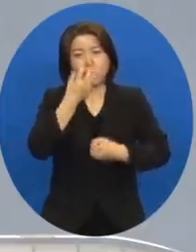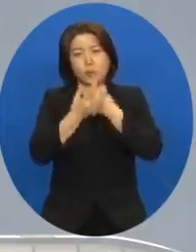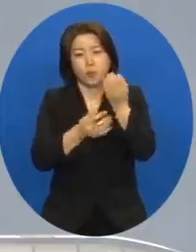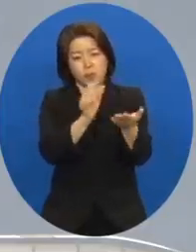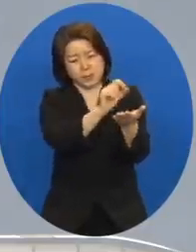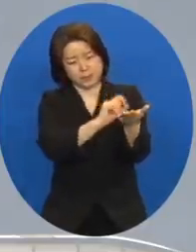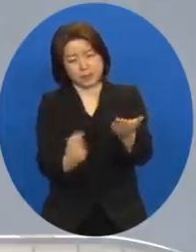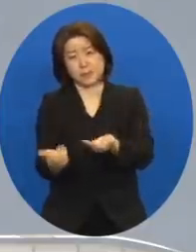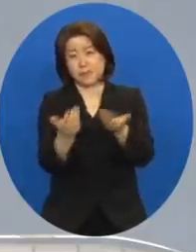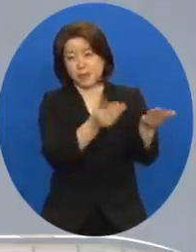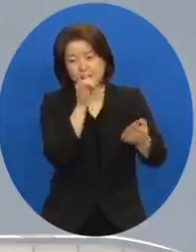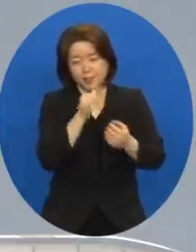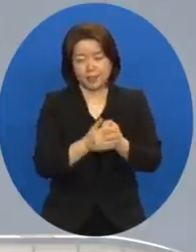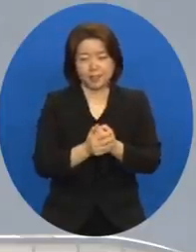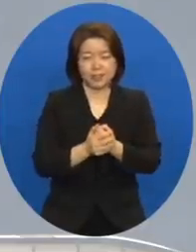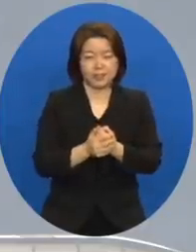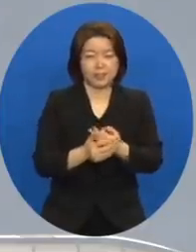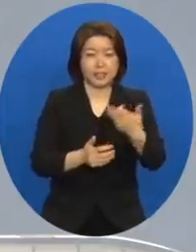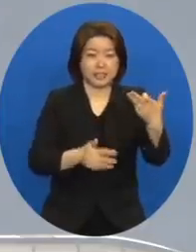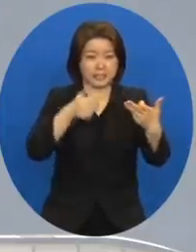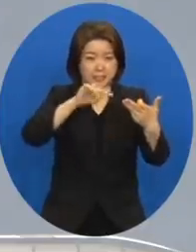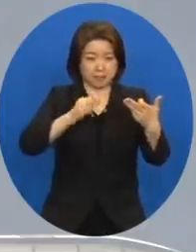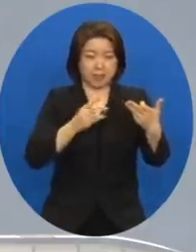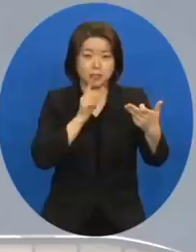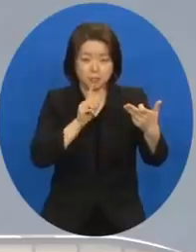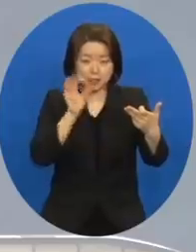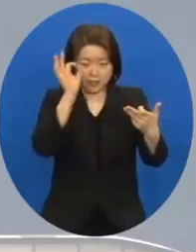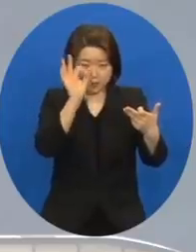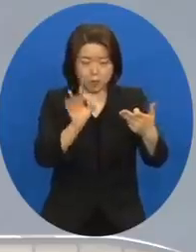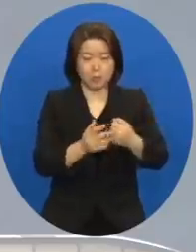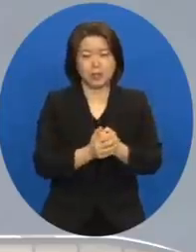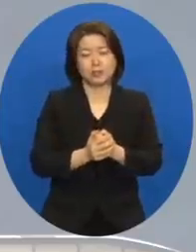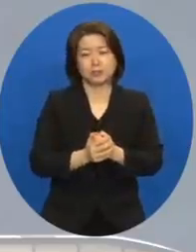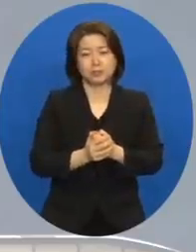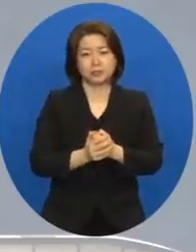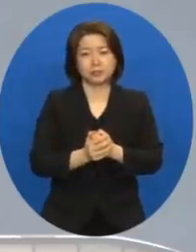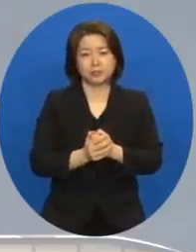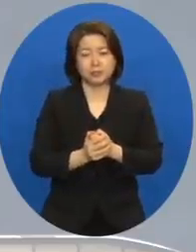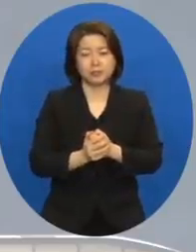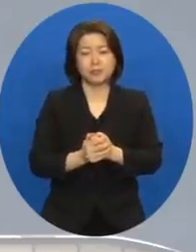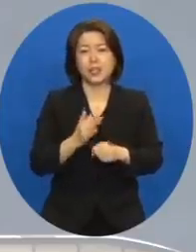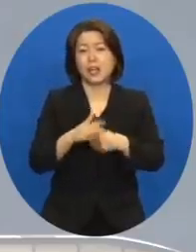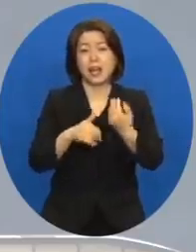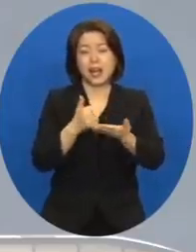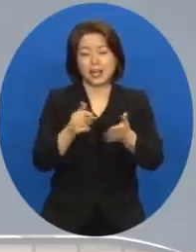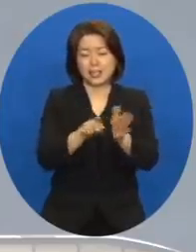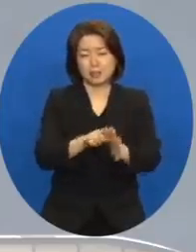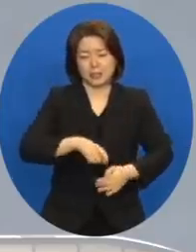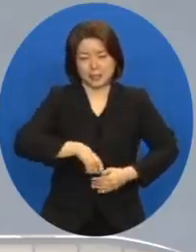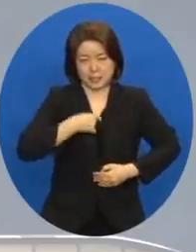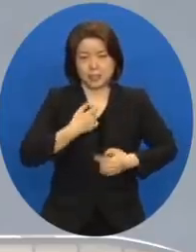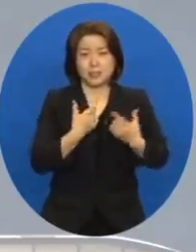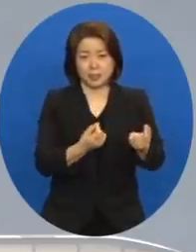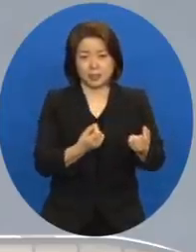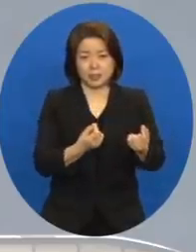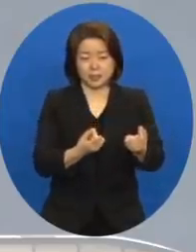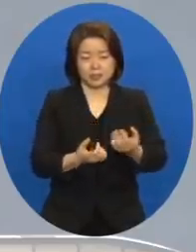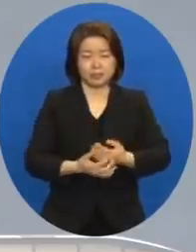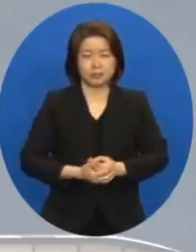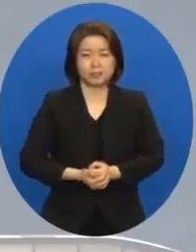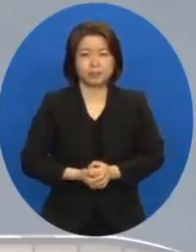거예요 18절 말씀에 사도 바울이 고백하기를 하나님의 신실하심을 이다